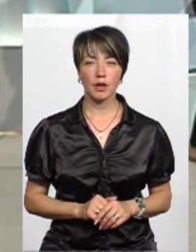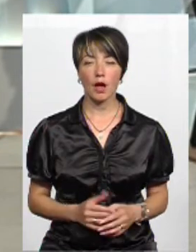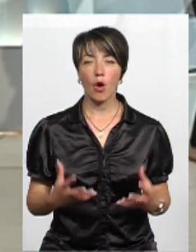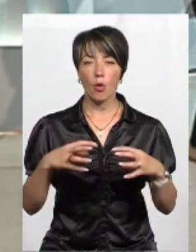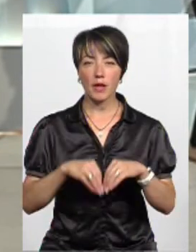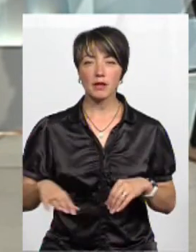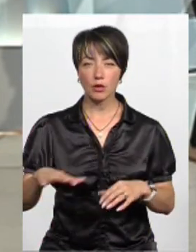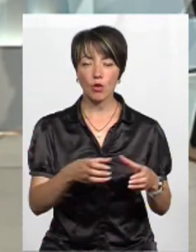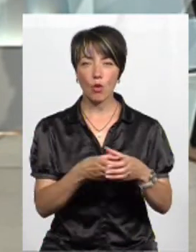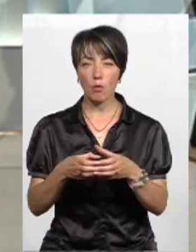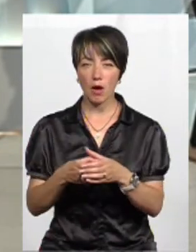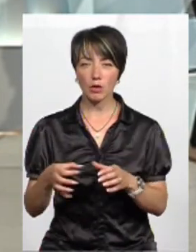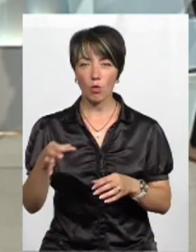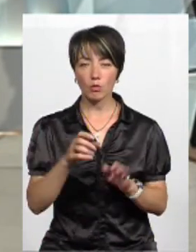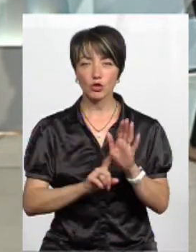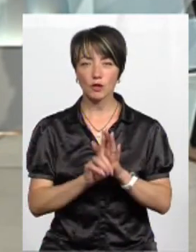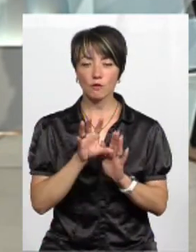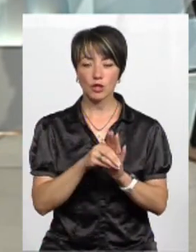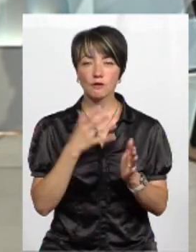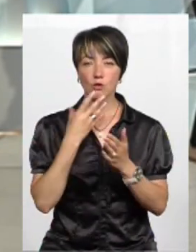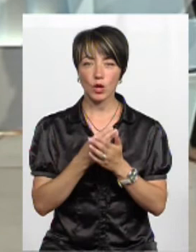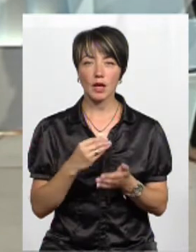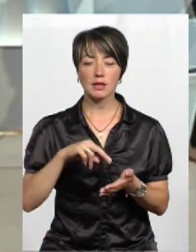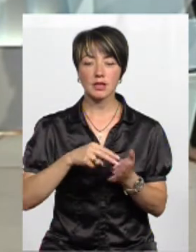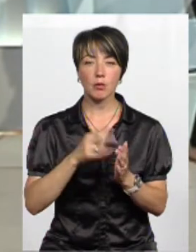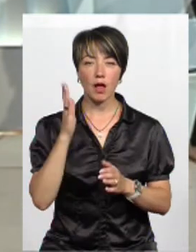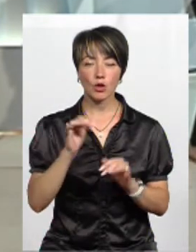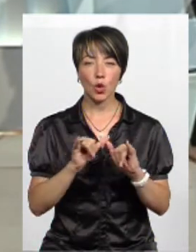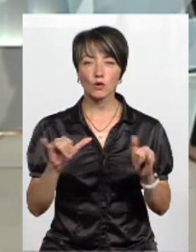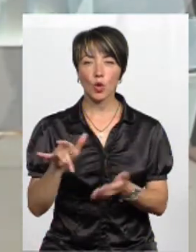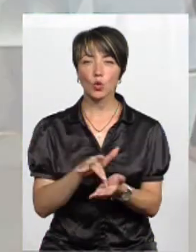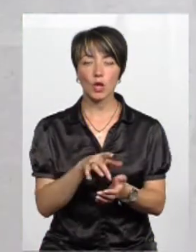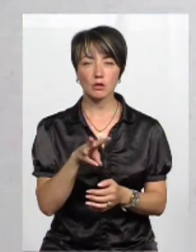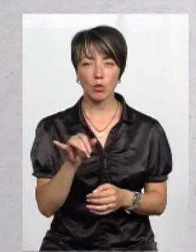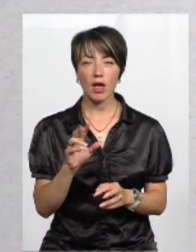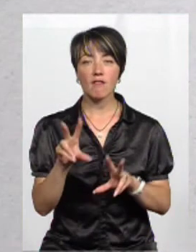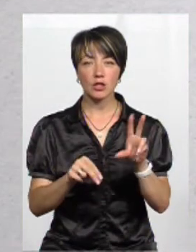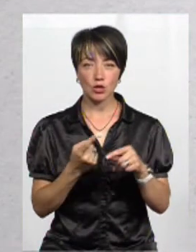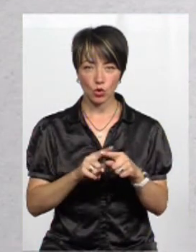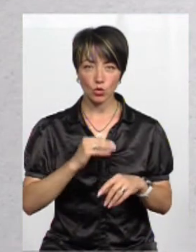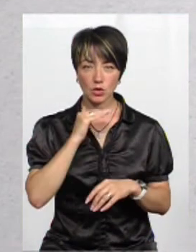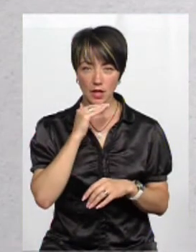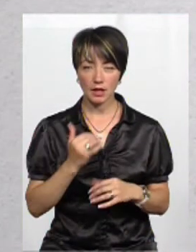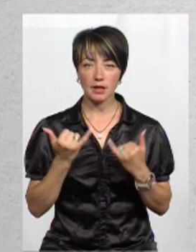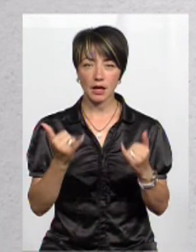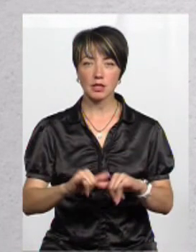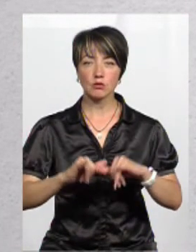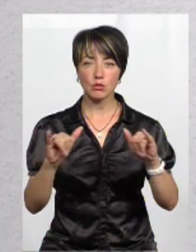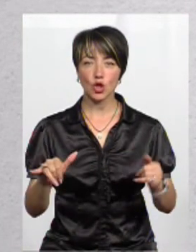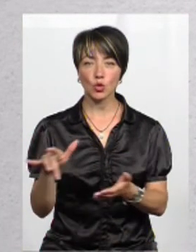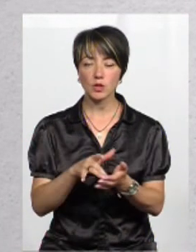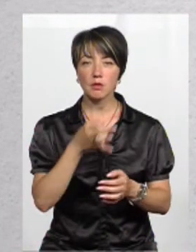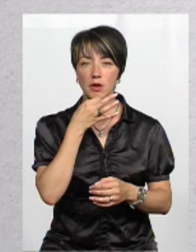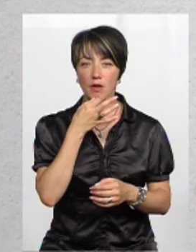Об'єднані територіальні громади Хмельниччини почали включати у свої стратегічні плани розвиток туризму. Як вважаєте, цього достатньо для збільшення